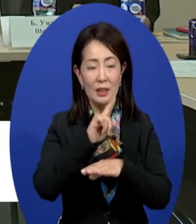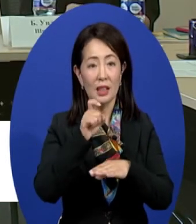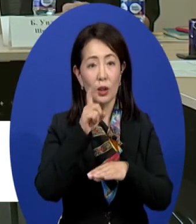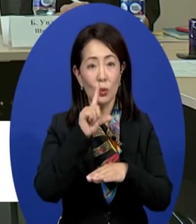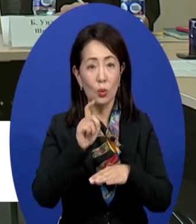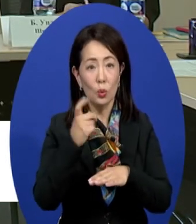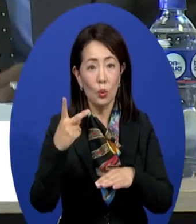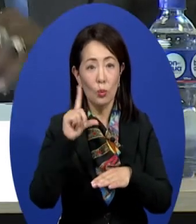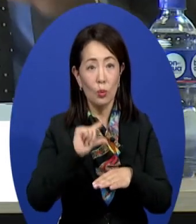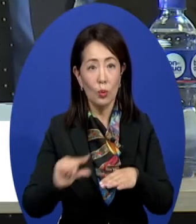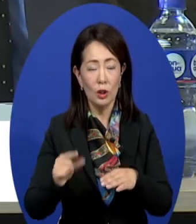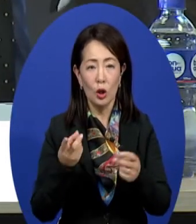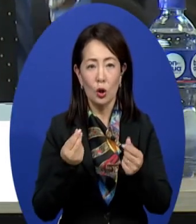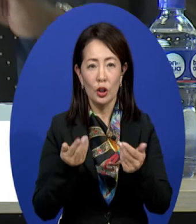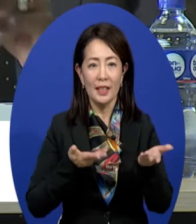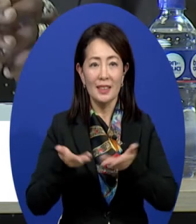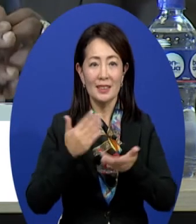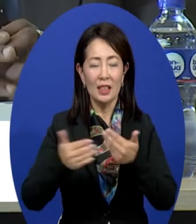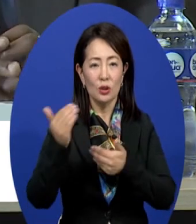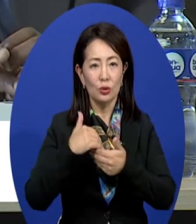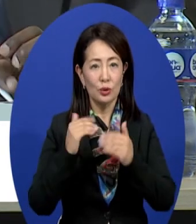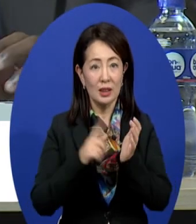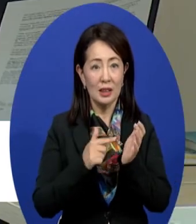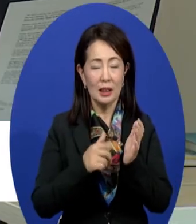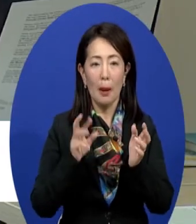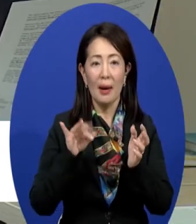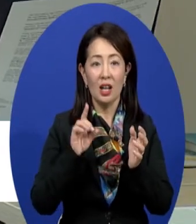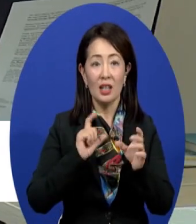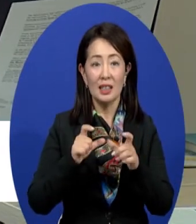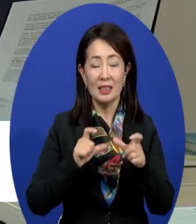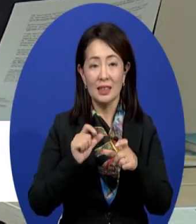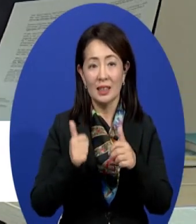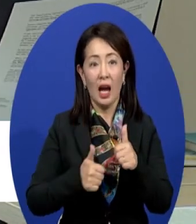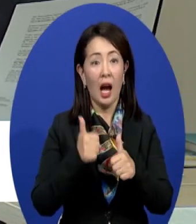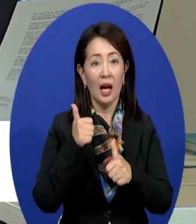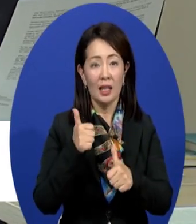тулд хөрөнгийн зах зээлийг хөгжүүлэх хэрэгтэй, мөн макро эдийн засгийн тогтвортой түвшинг хадгалах зэрэг